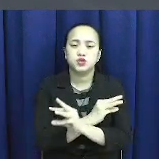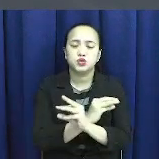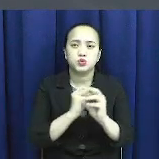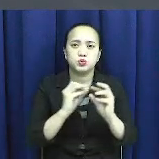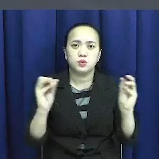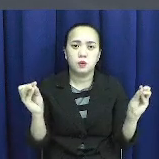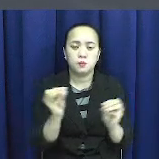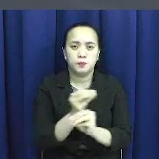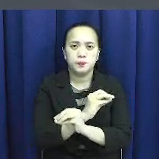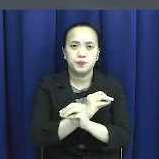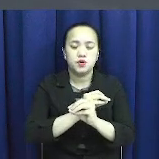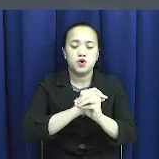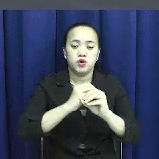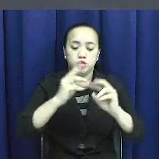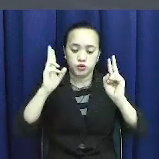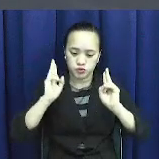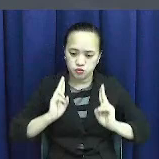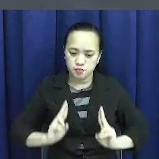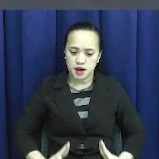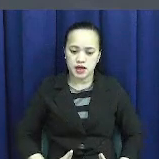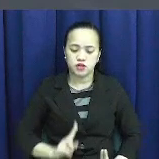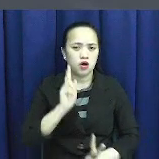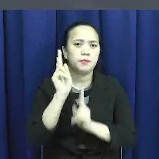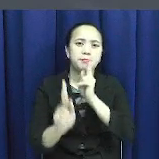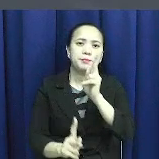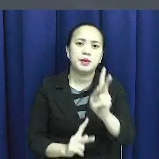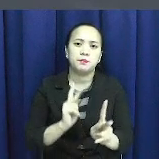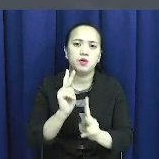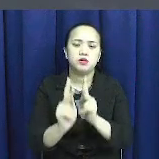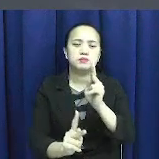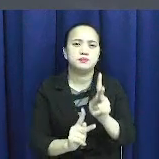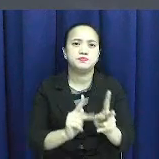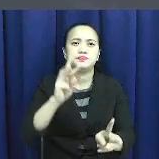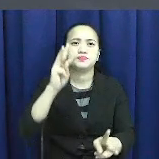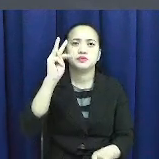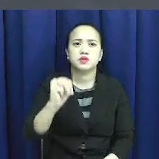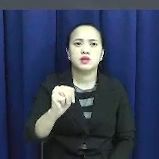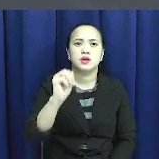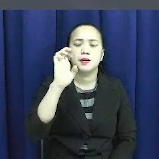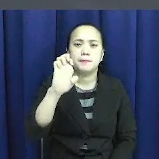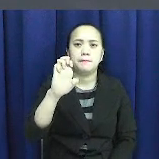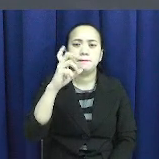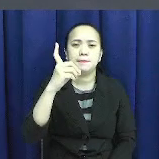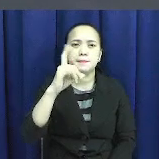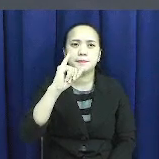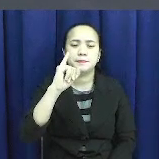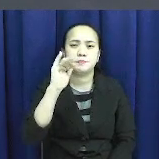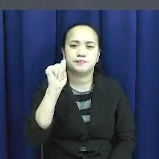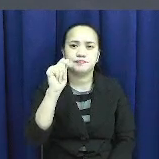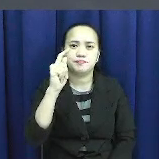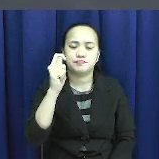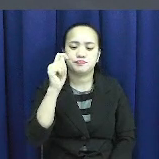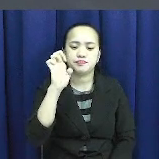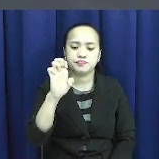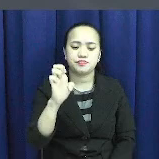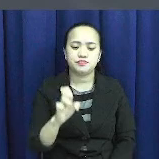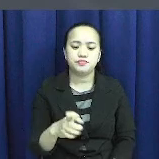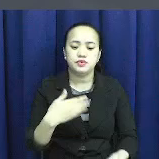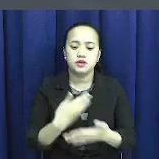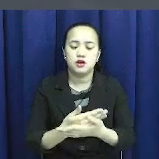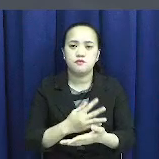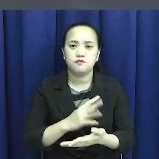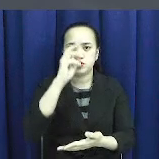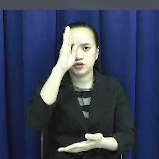about human, yung katulad natin na tao. Para mag-mediate sa atin. At saka sa Diyos. Wala na